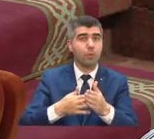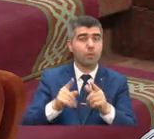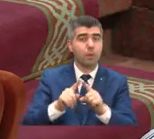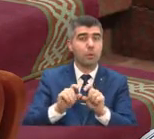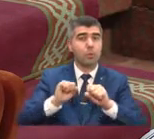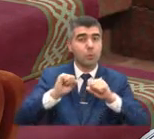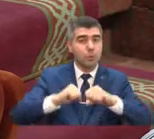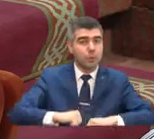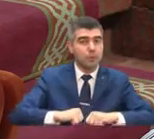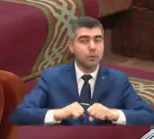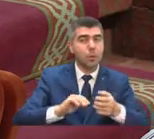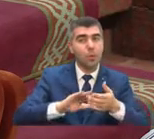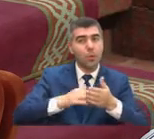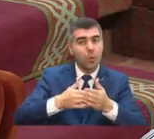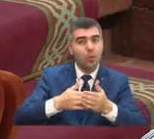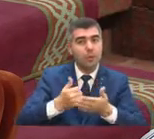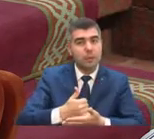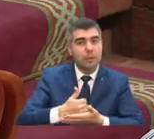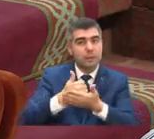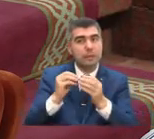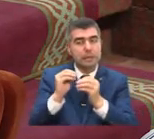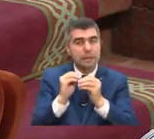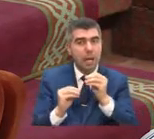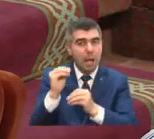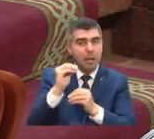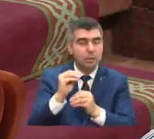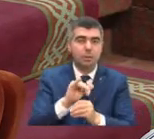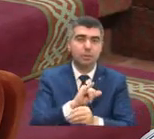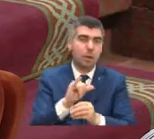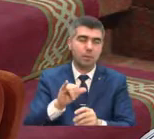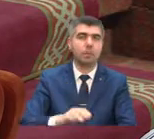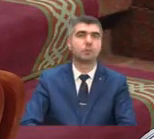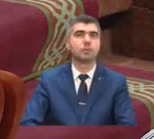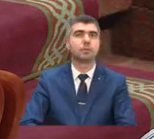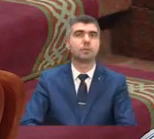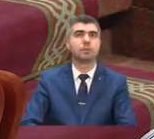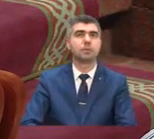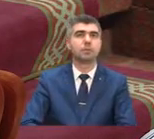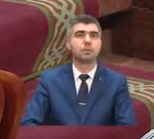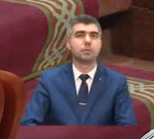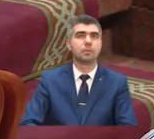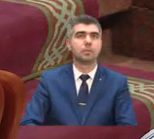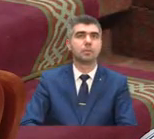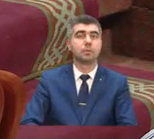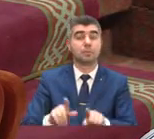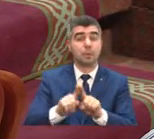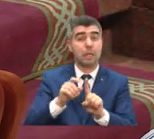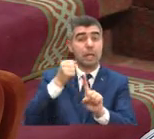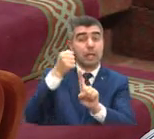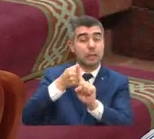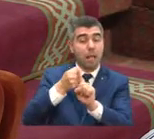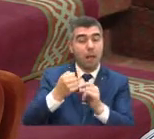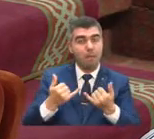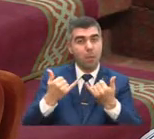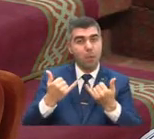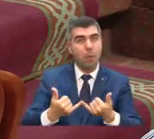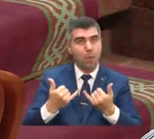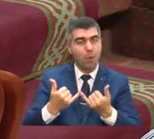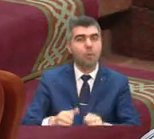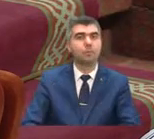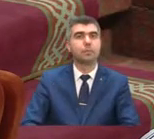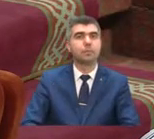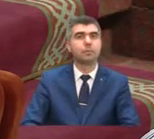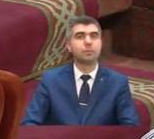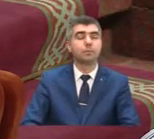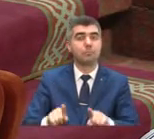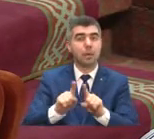لها كاملة. لهذا واخا حنا خدامين اليوم من أجل وضع